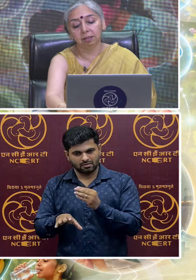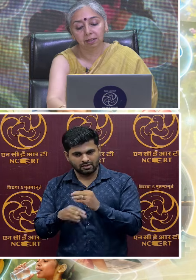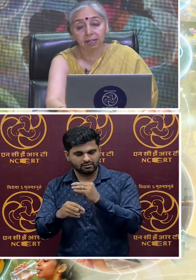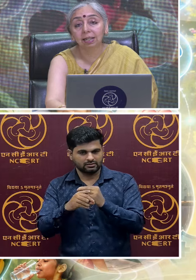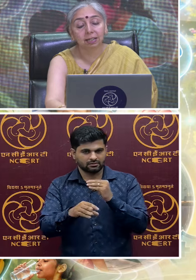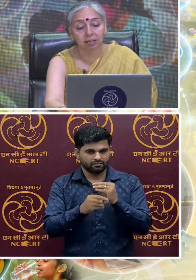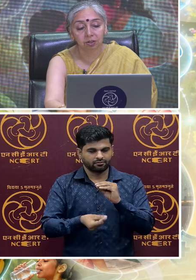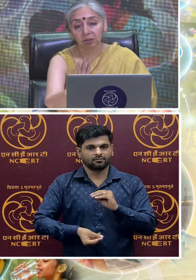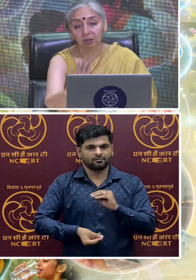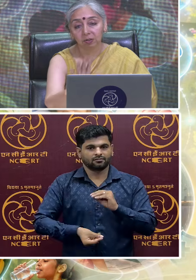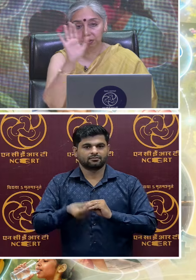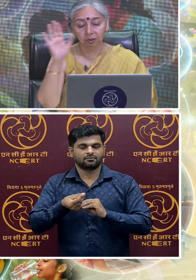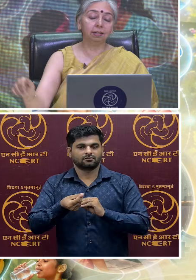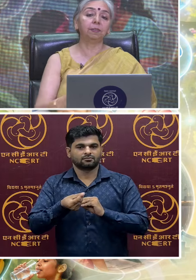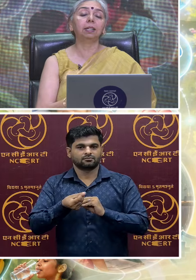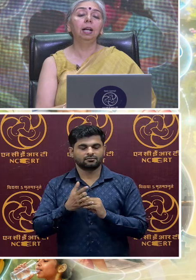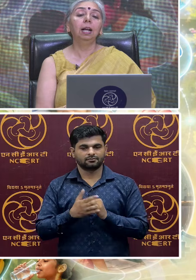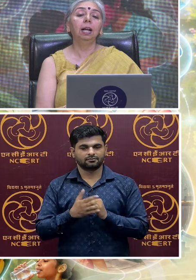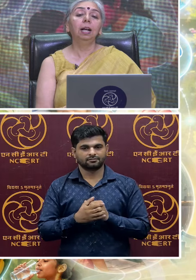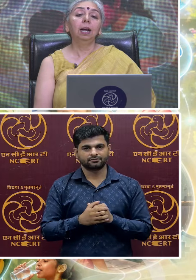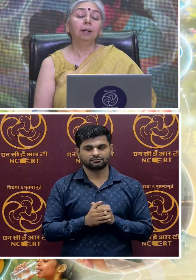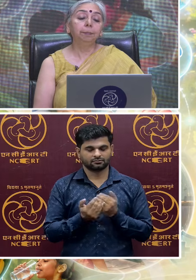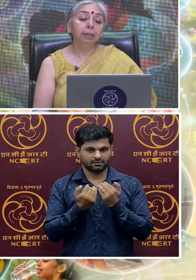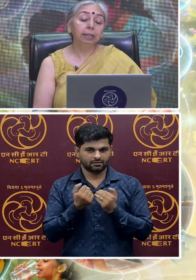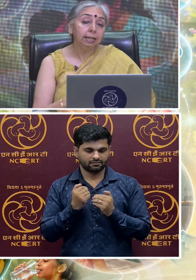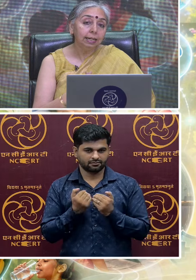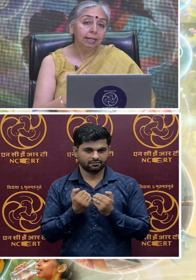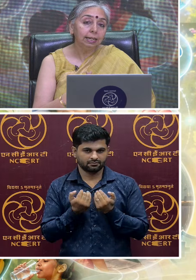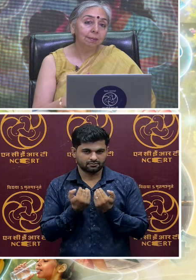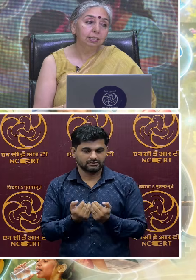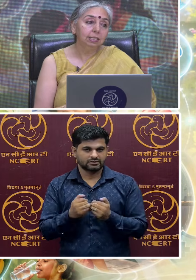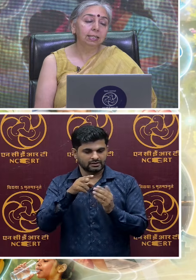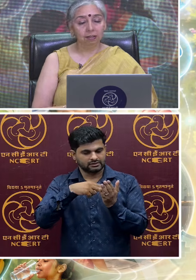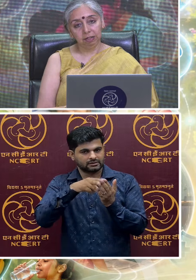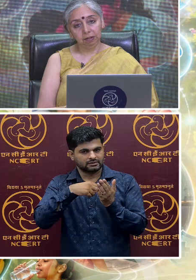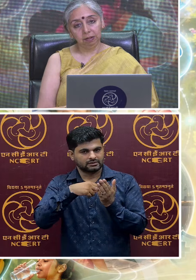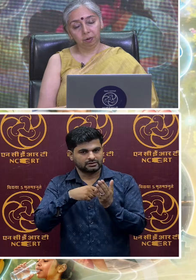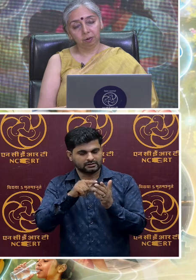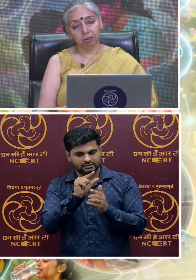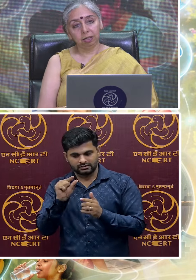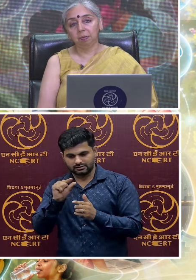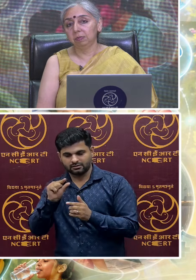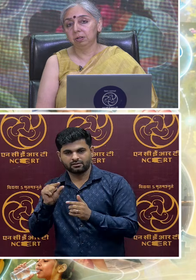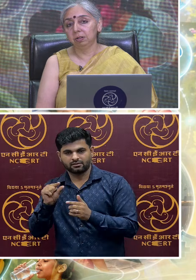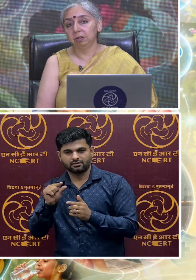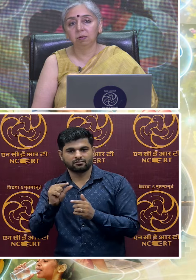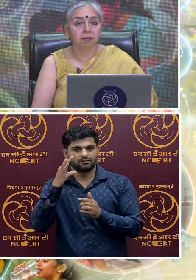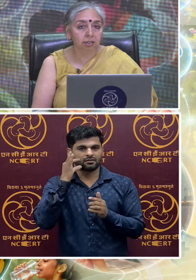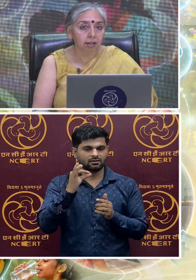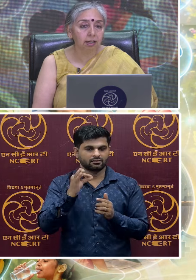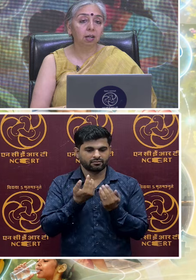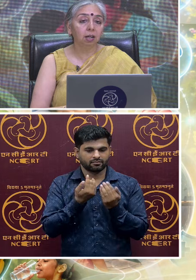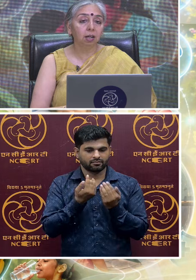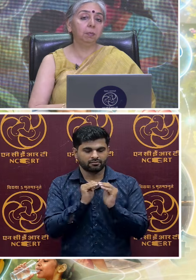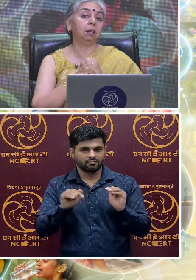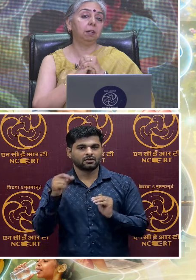बढ़ता रहता है, एंड इट्स लाइक एन एडिक्शन। सो वी नीड टू गेट रिड ऑफ दैट। रीडिंग लेबल्स इज़ वेरी वेरी इंपॉर्टेंट। हमारे बच्चे बहुत